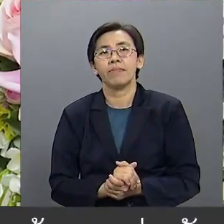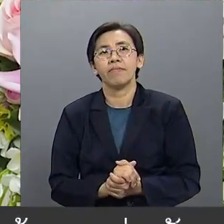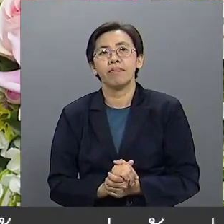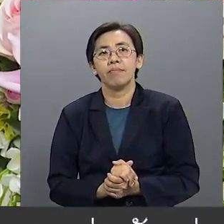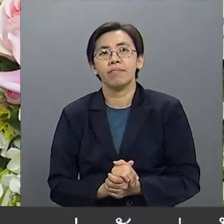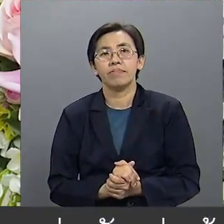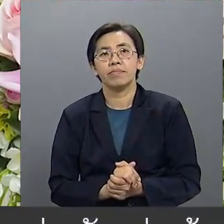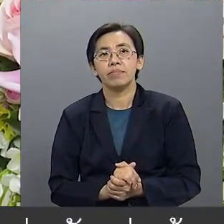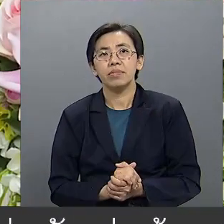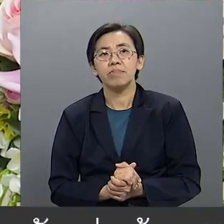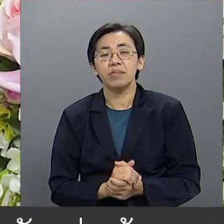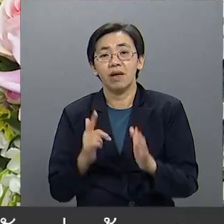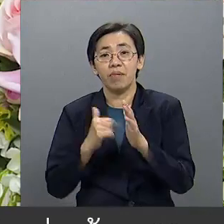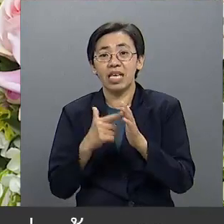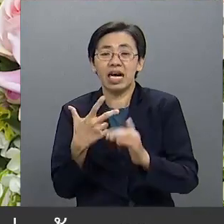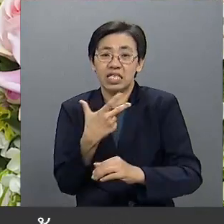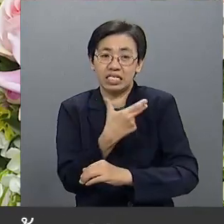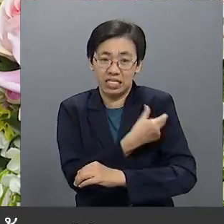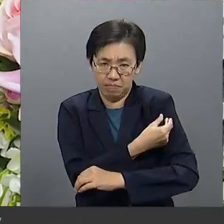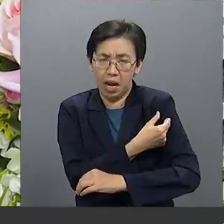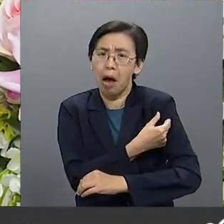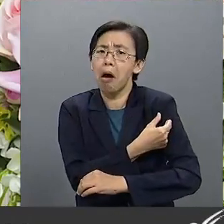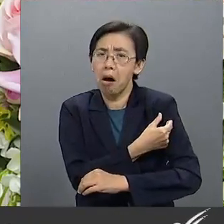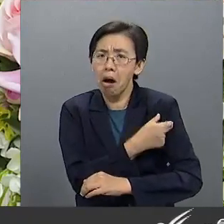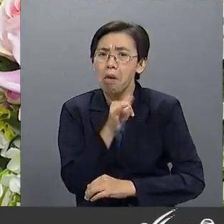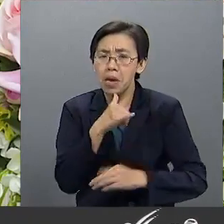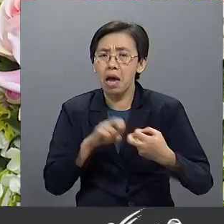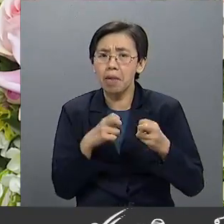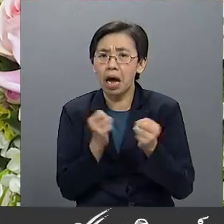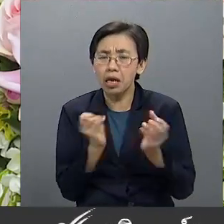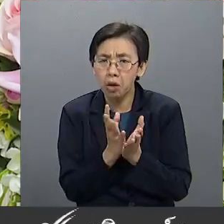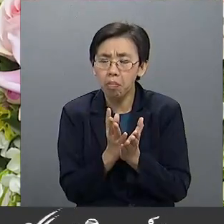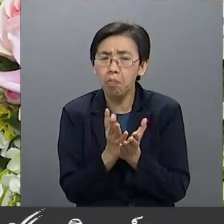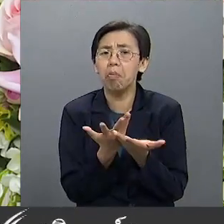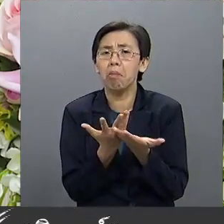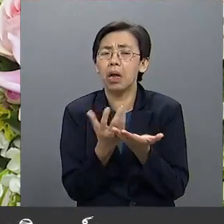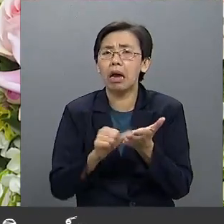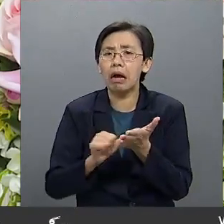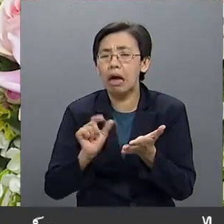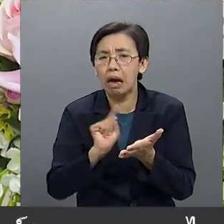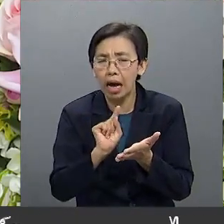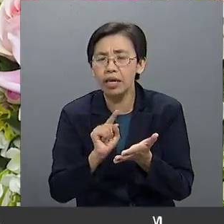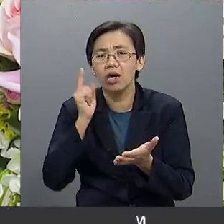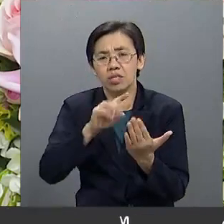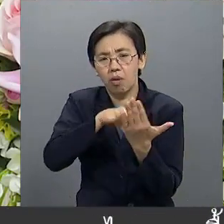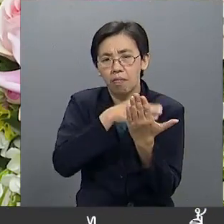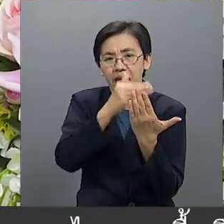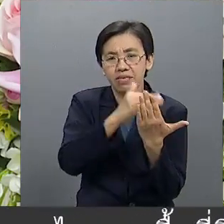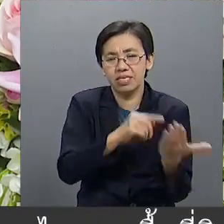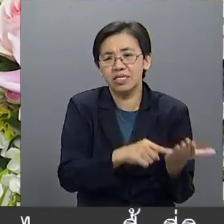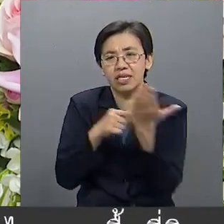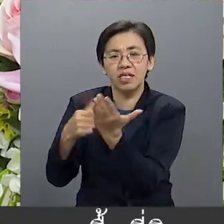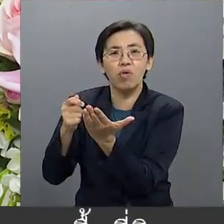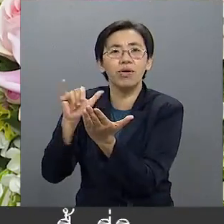เรื่องของวัคซีนนั้นๆนะครับอันนี้ก็เป็นแผนการฉีดอย่างทั่วไปนะครับอันนี้แผนเนี้ยต้องส่งตอนมาพร้อมกับการ